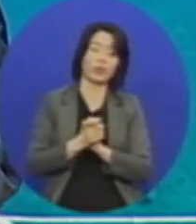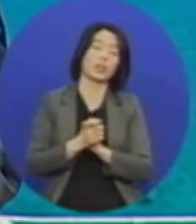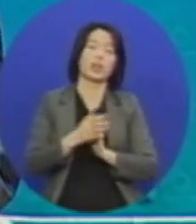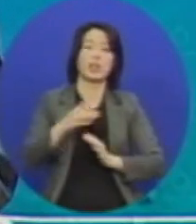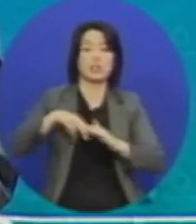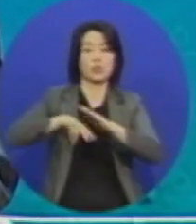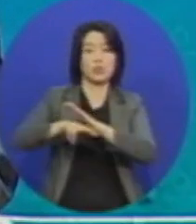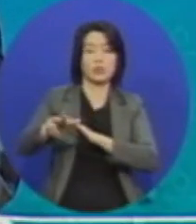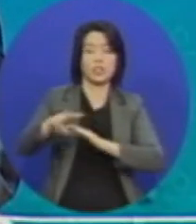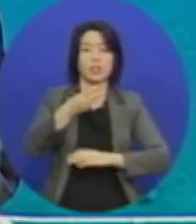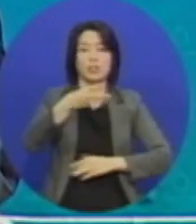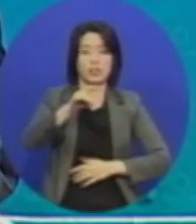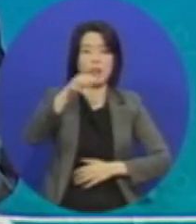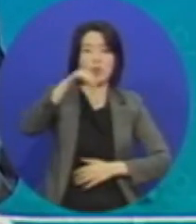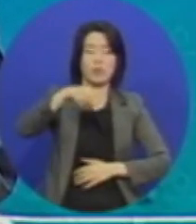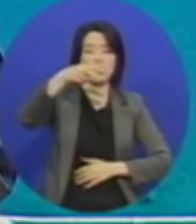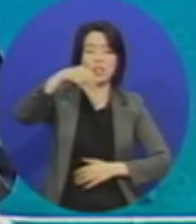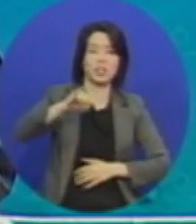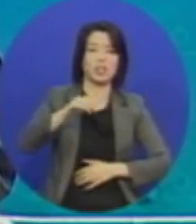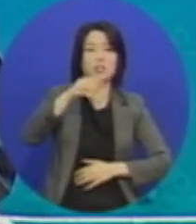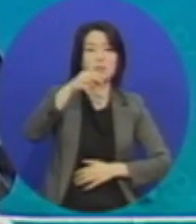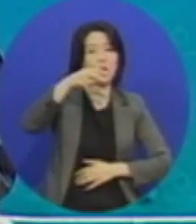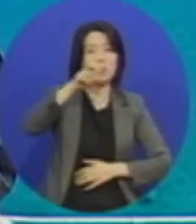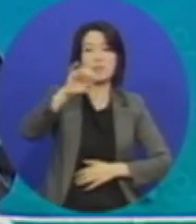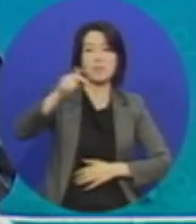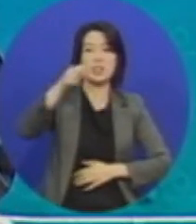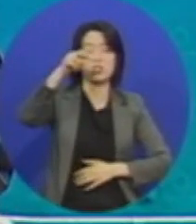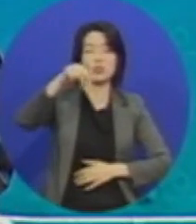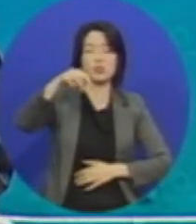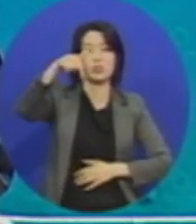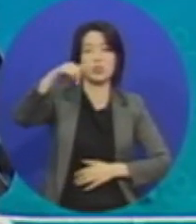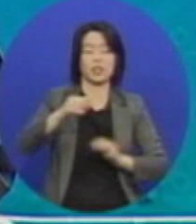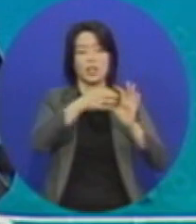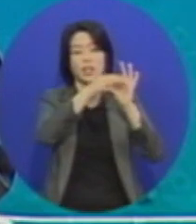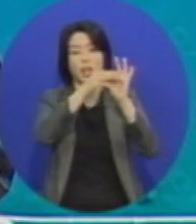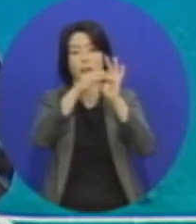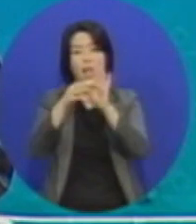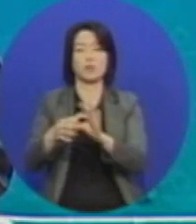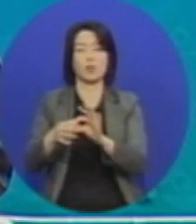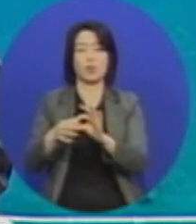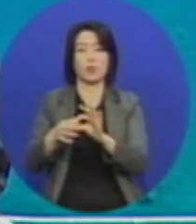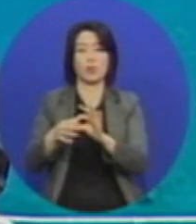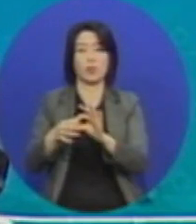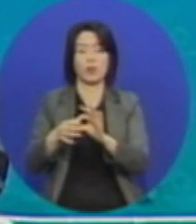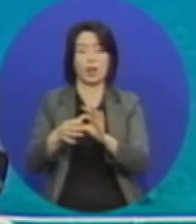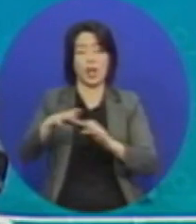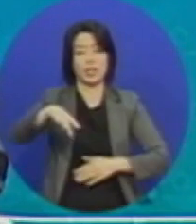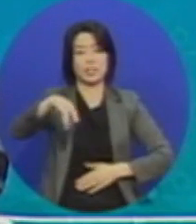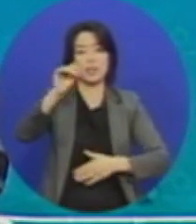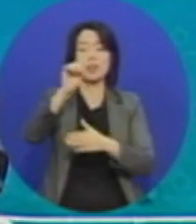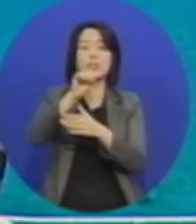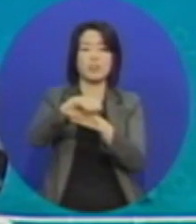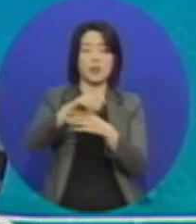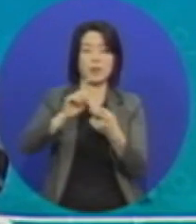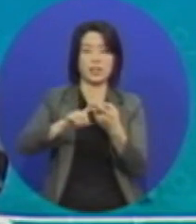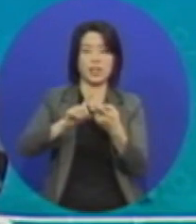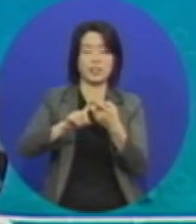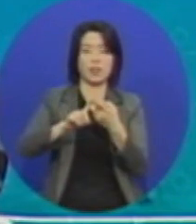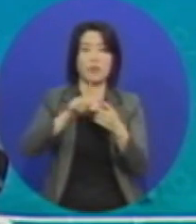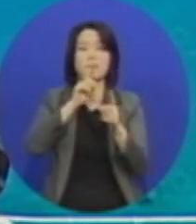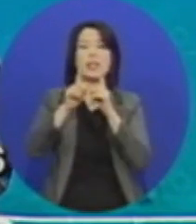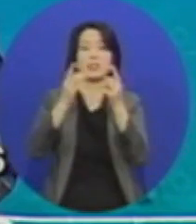출애굽기 레위기 민수기 내려가면서 계속 회사 하나님이 첫 열매에 대해서 말씀